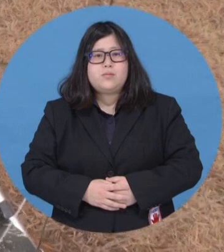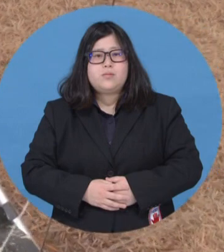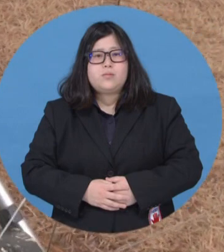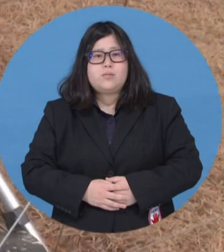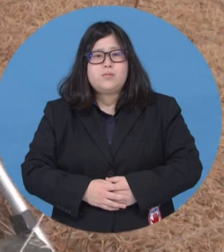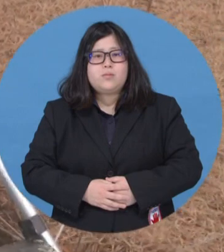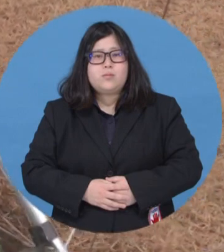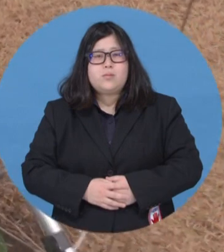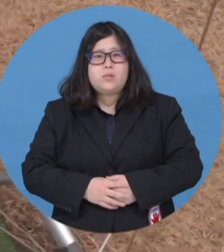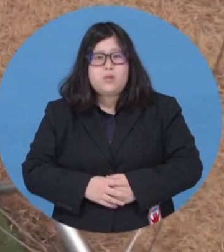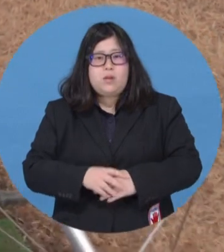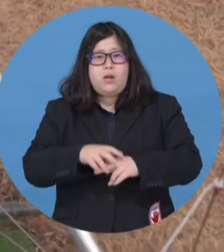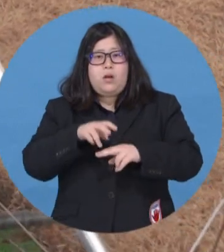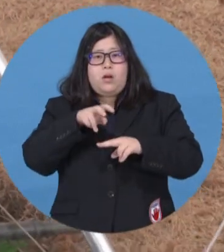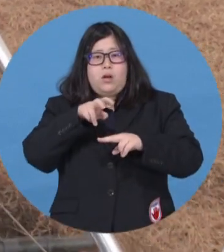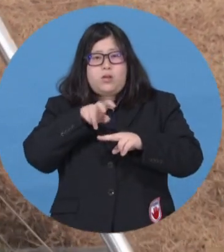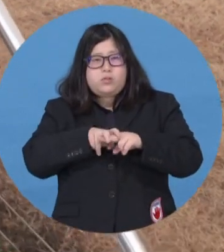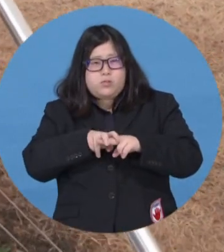ズボッと。